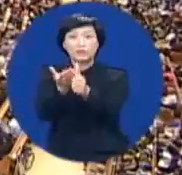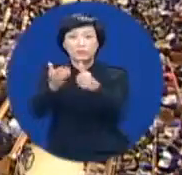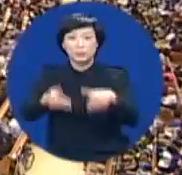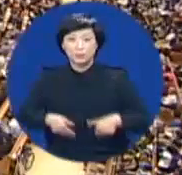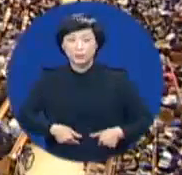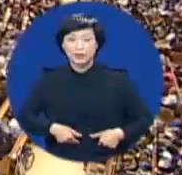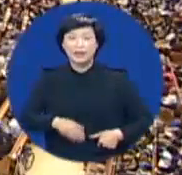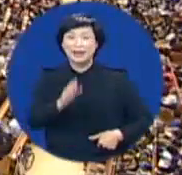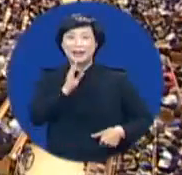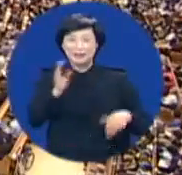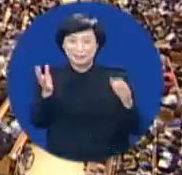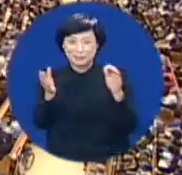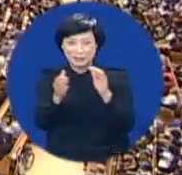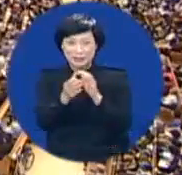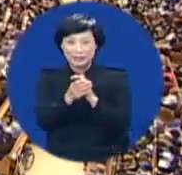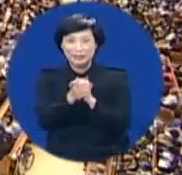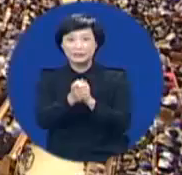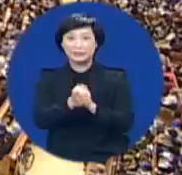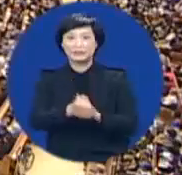양육하라. 아멘.